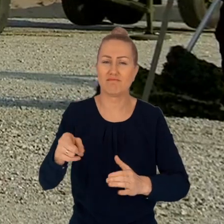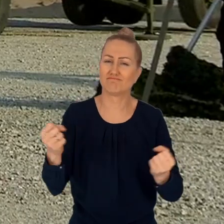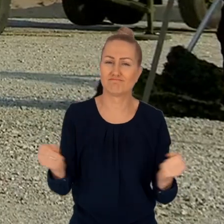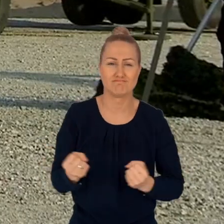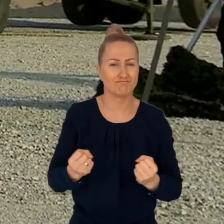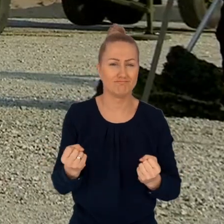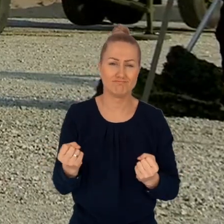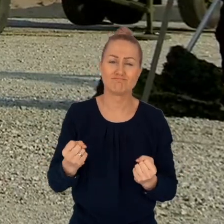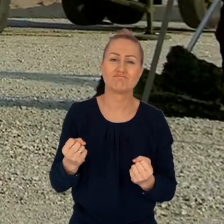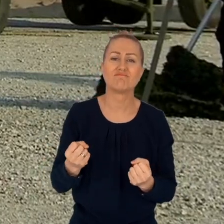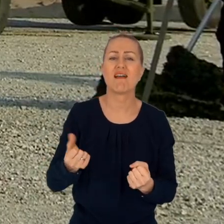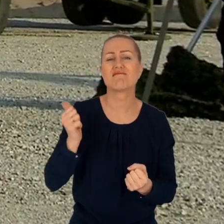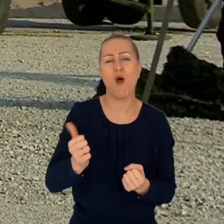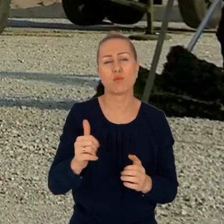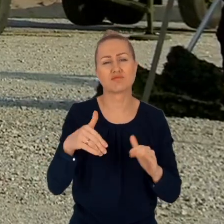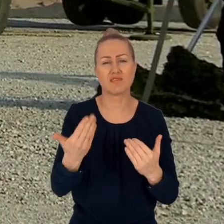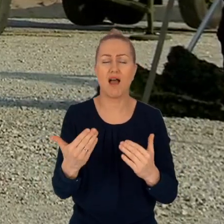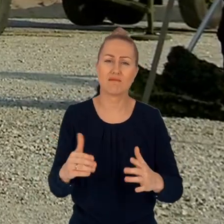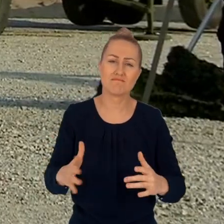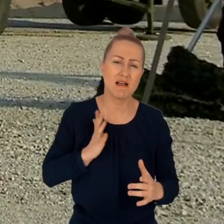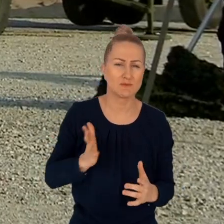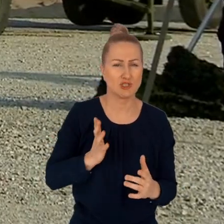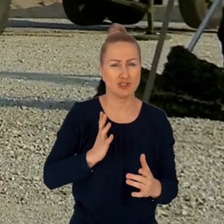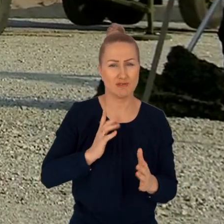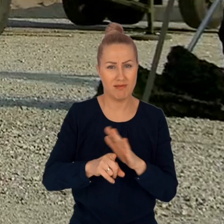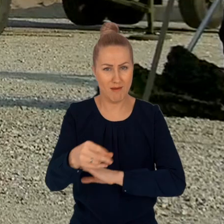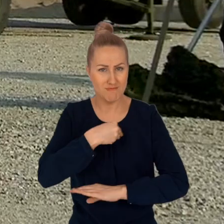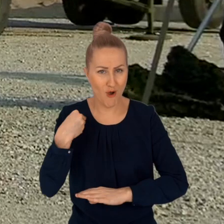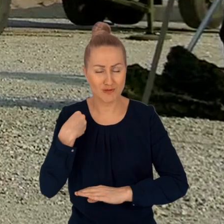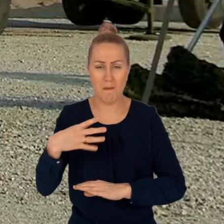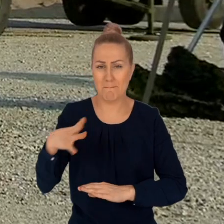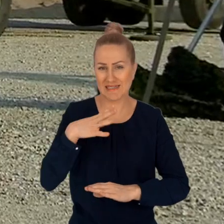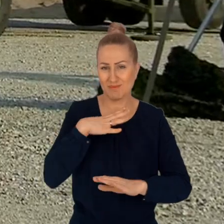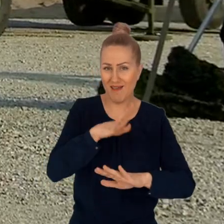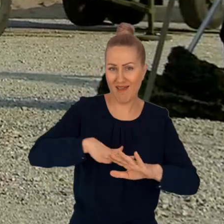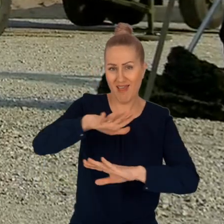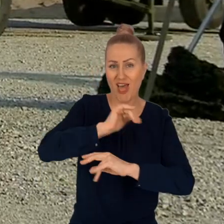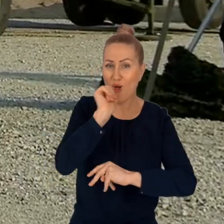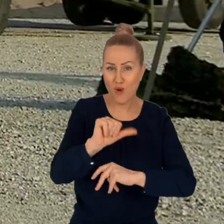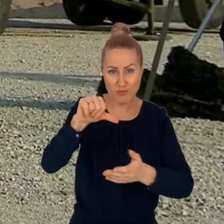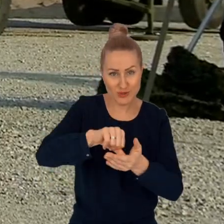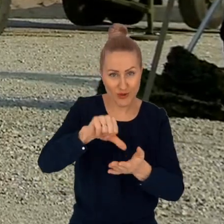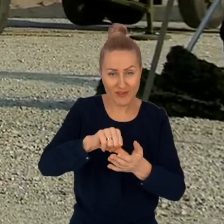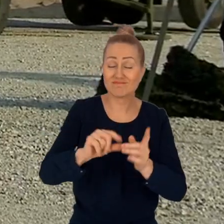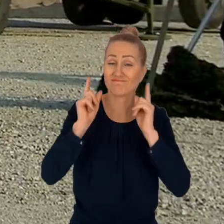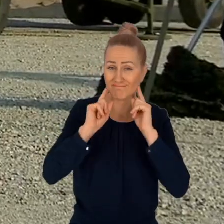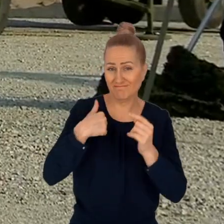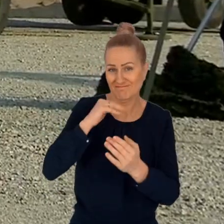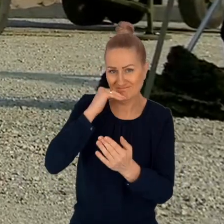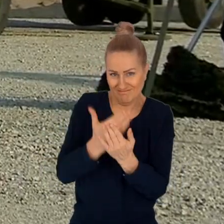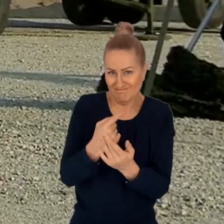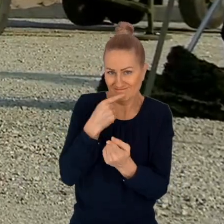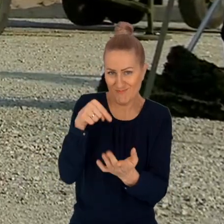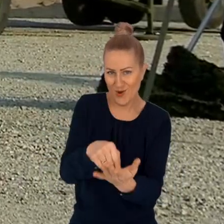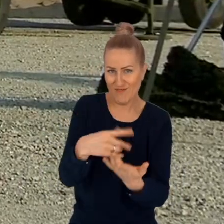dzieło w budowaniu bezpieczeństwa Rzeczypospolitej, budowaniu bezpieczeństwa Europy Środkowej, co z całą mocą chcę podkreślić, a